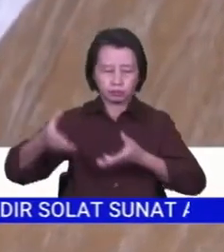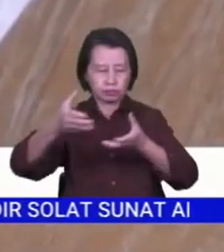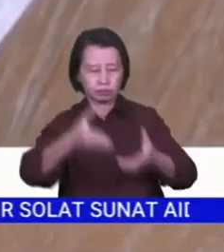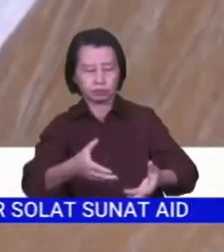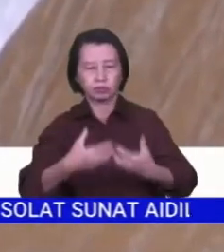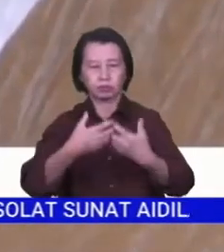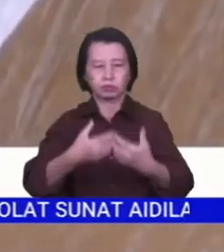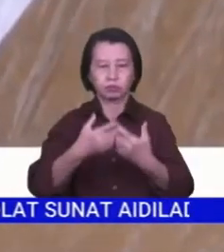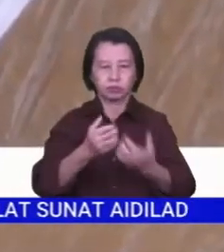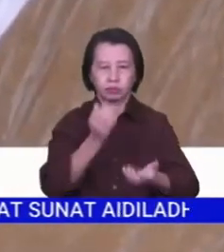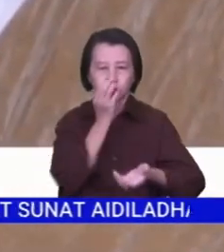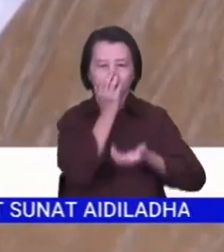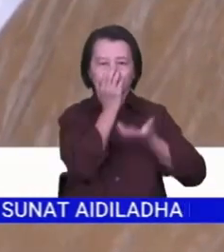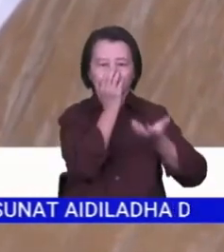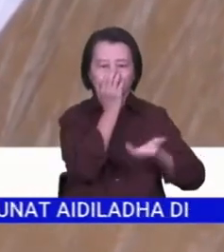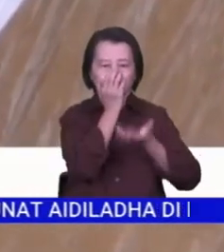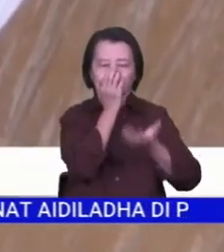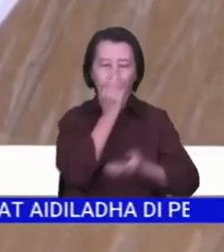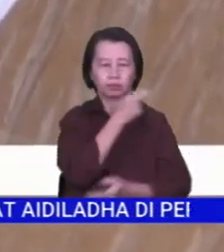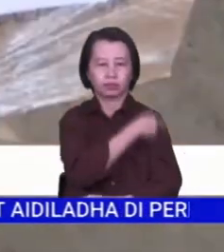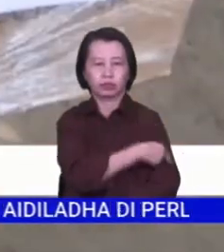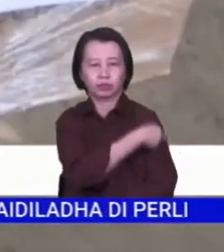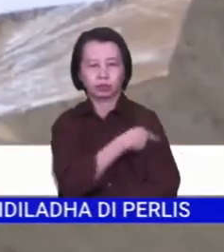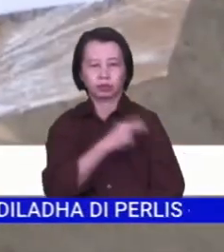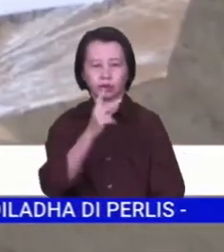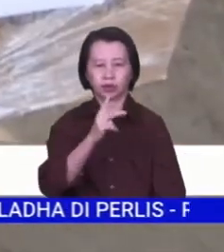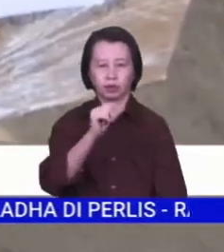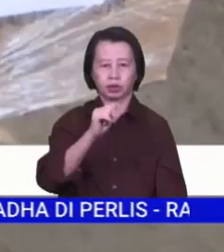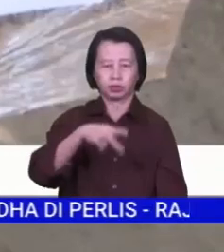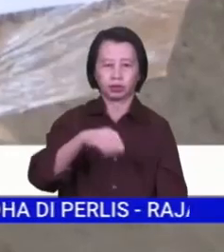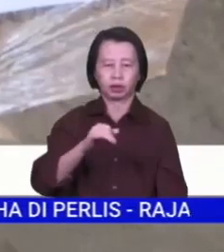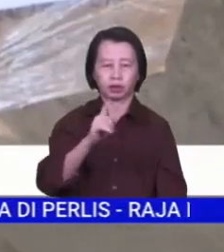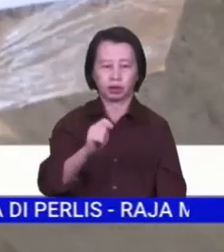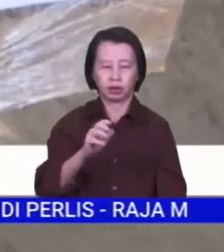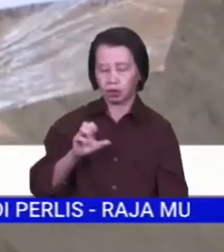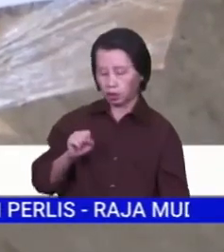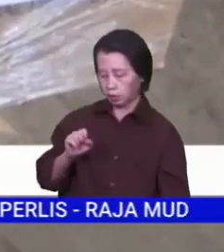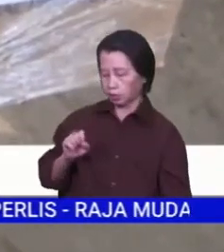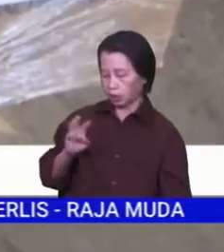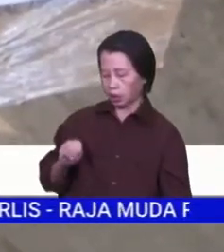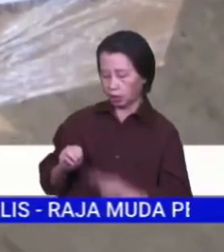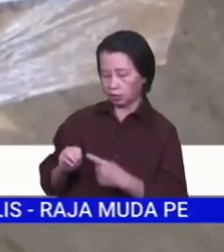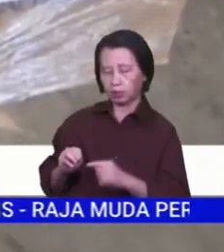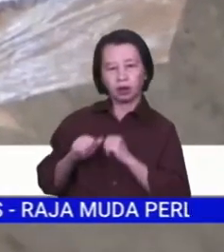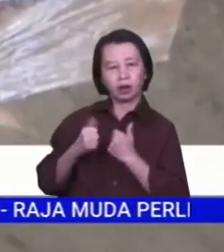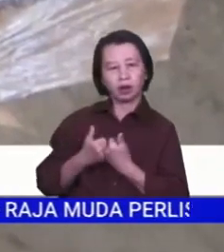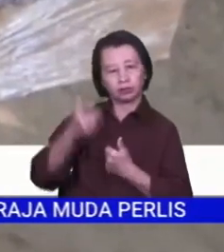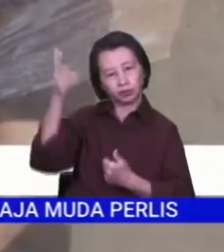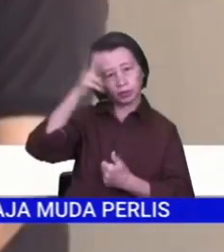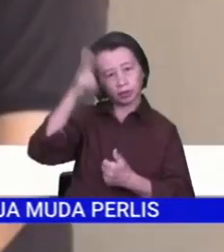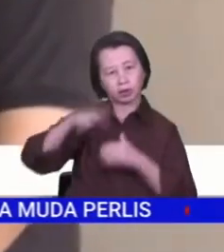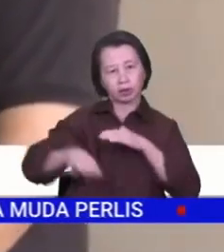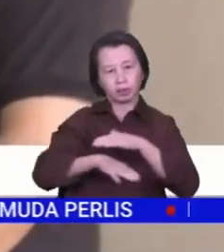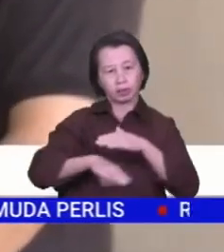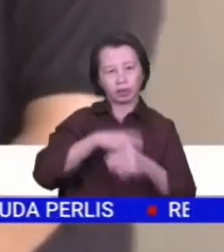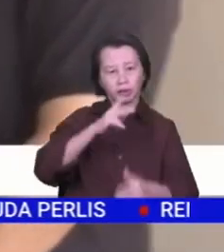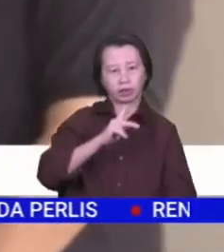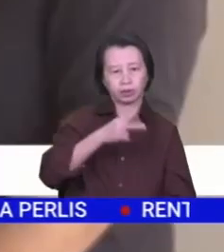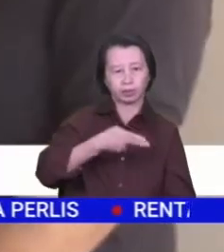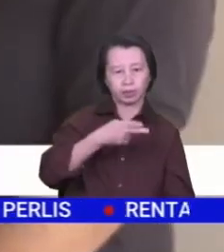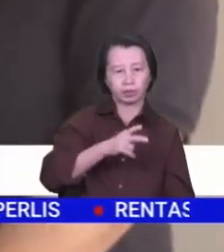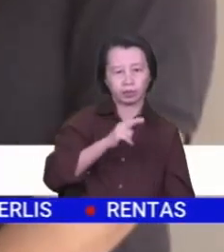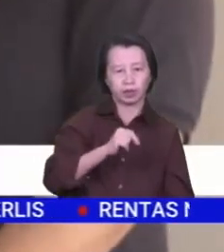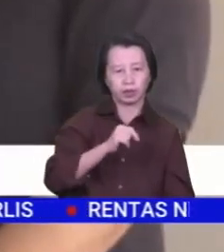mesin ventilator berkenaan di Hospital Kapit. SSM merupakan sebuah agensi kerajaan di bawah KPDN